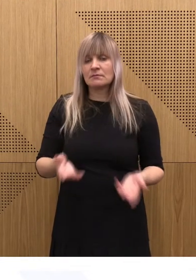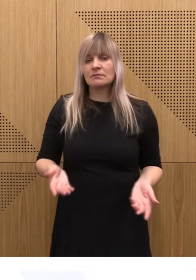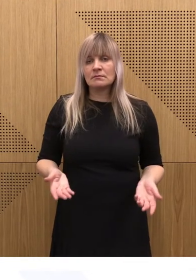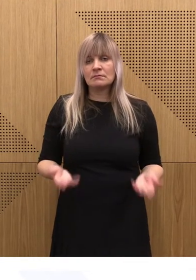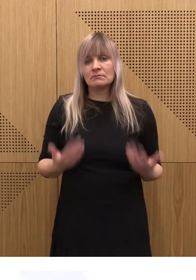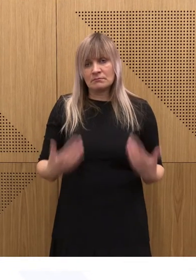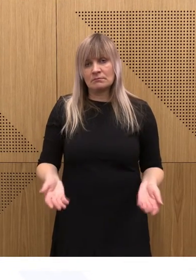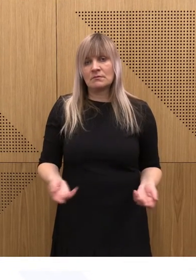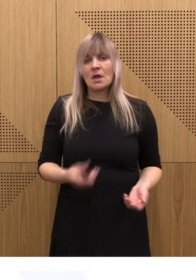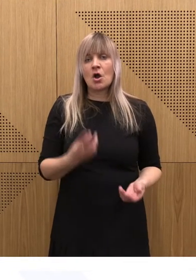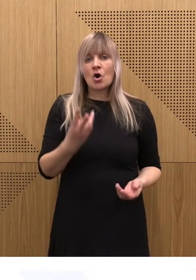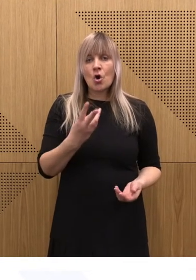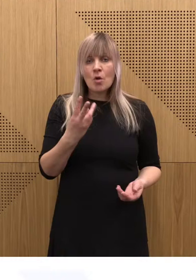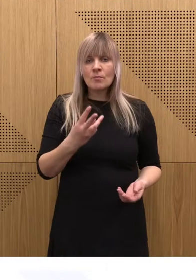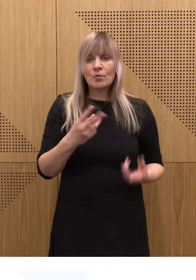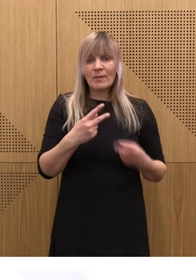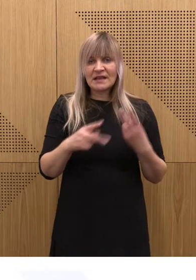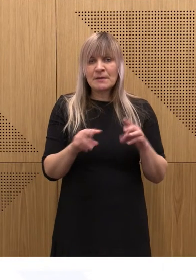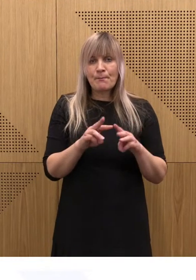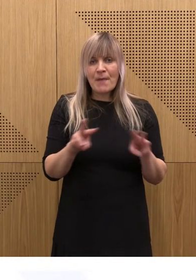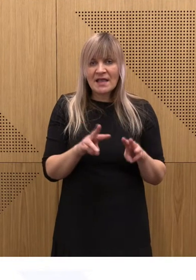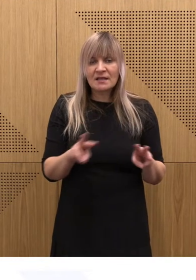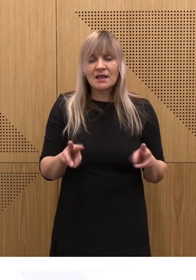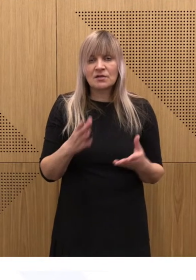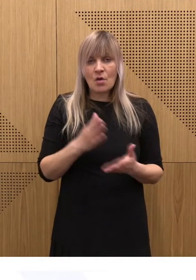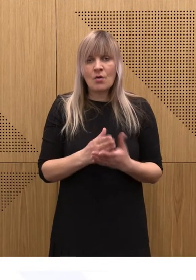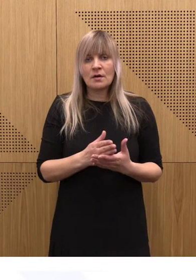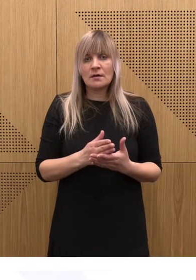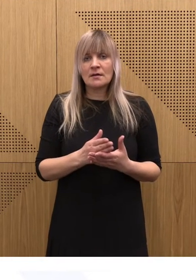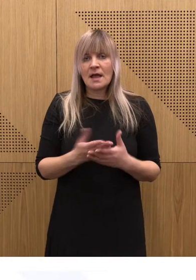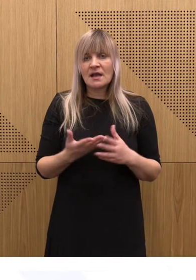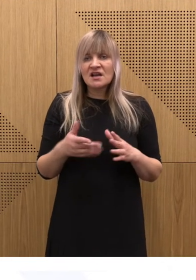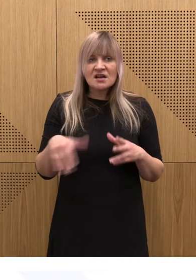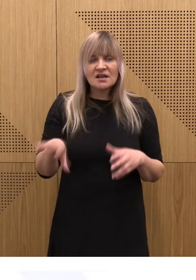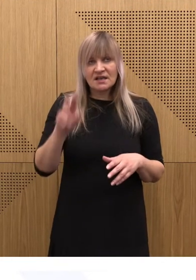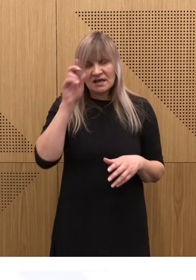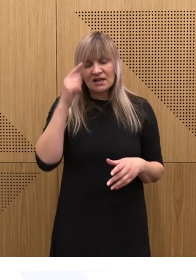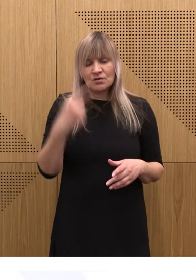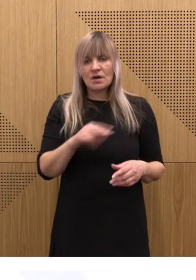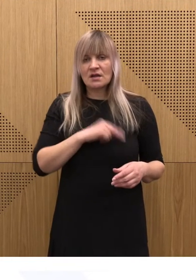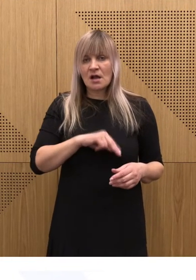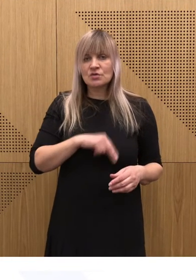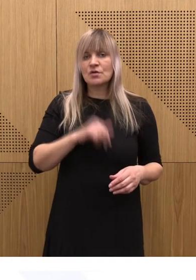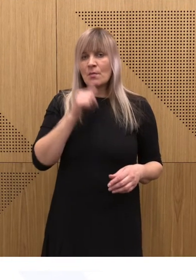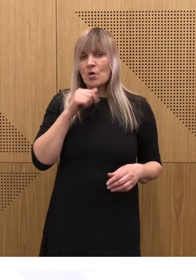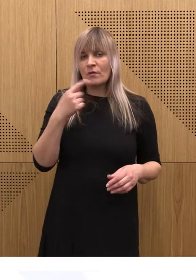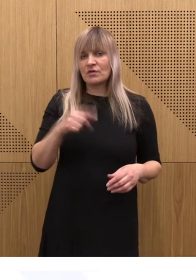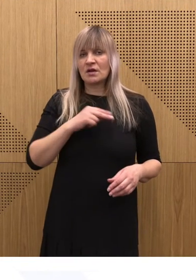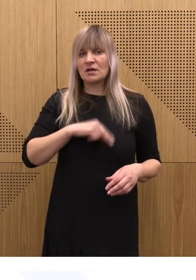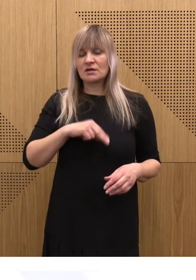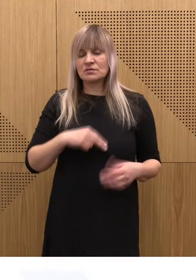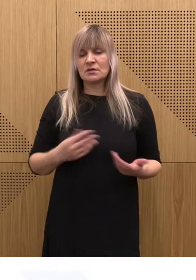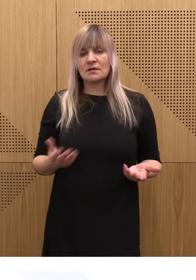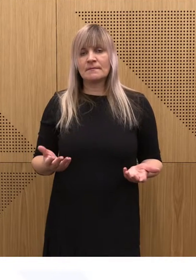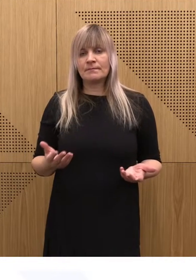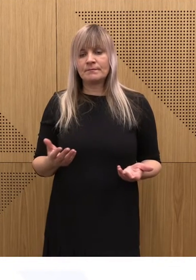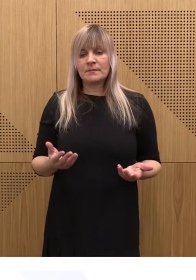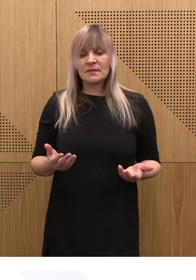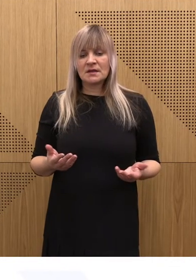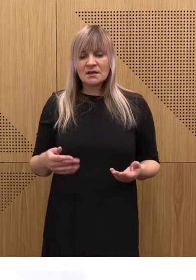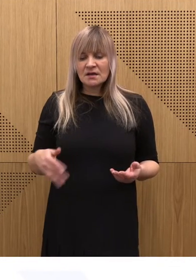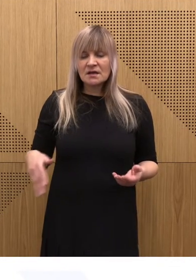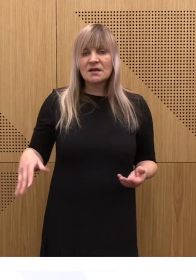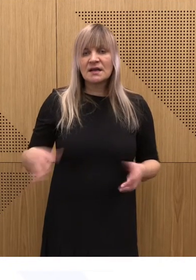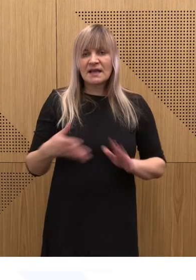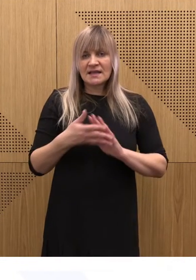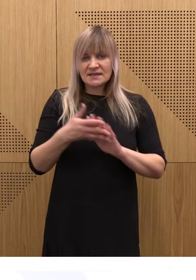noh, laias laastus üks 30 erinevat meedet on, mida siis enam-vähem kõik riigid on kasutanud või proovinud kasutada ja sellest absoluutselt